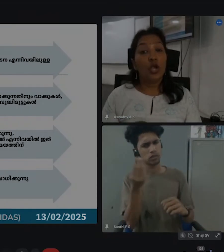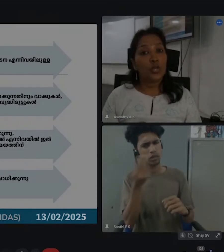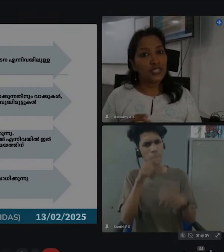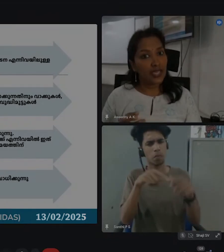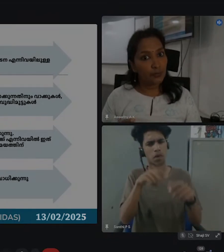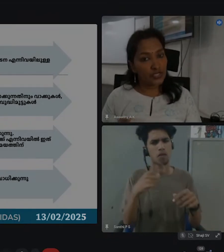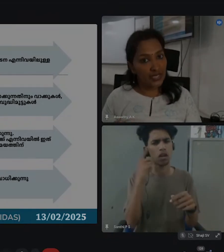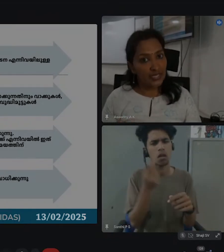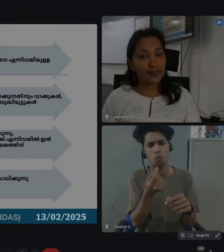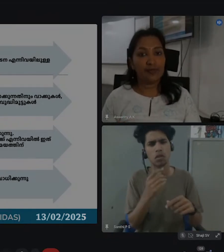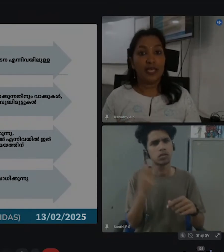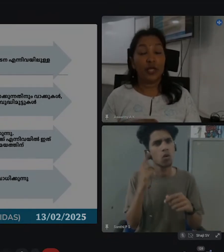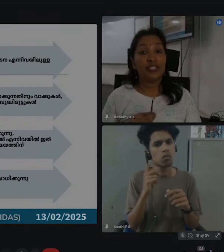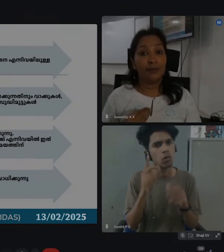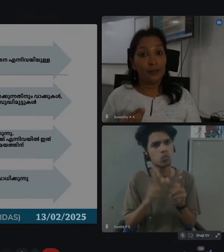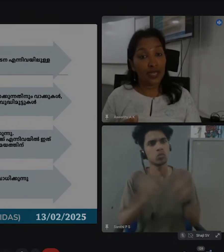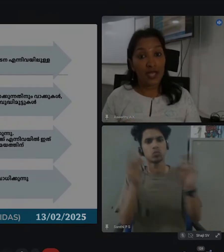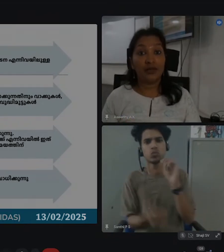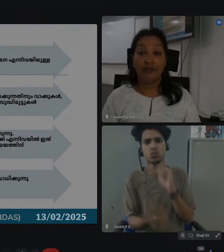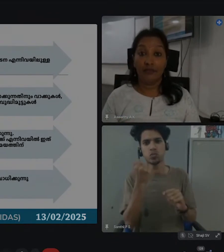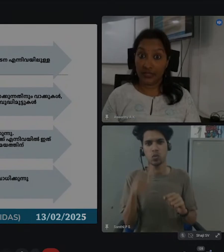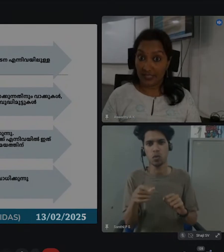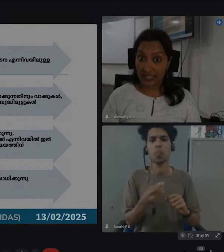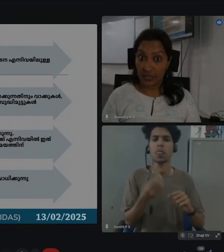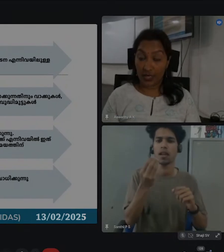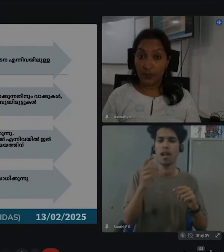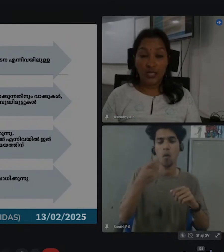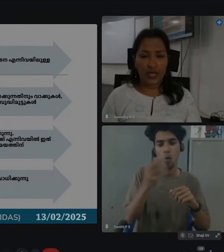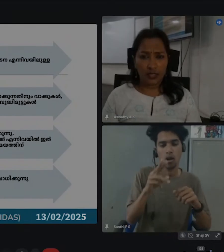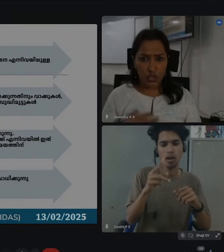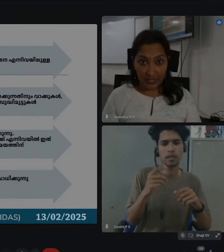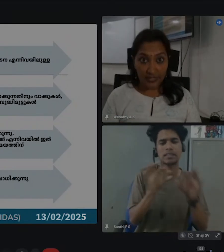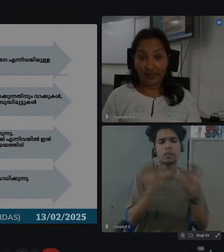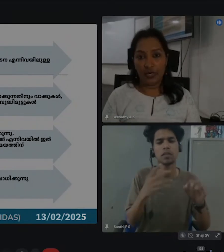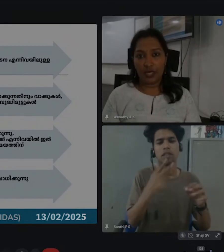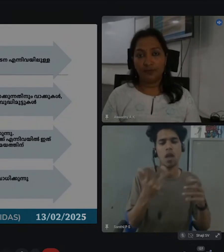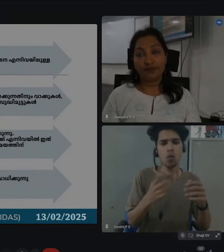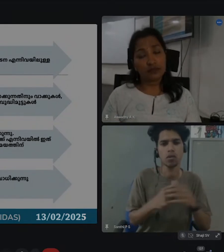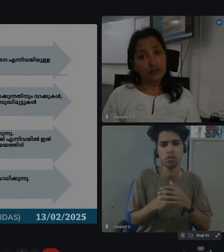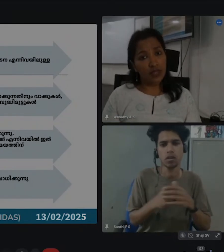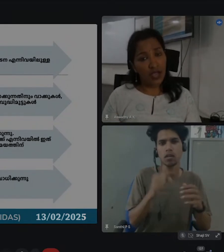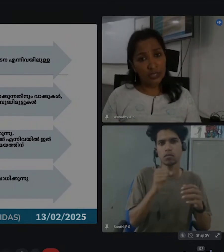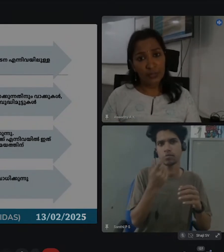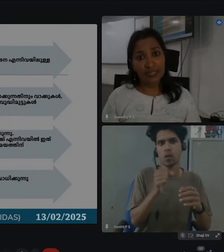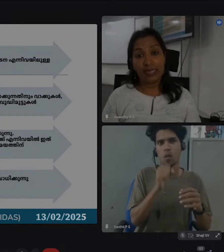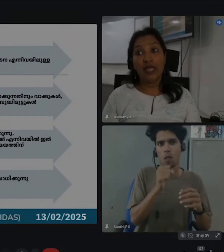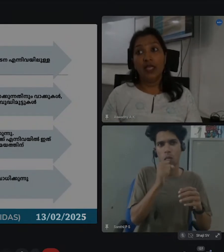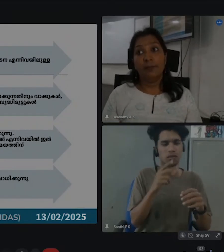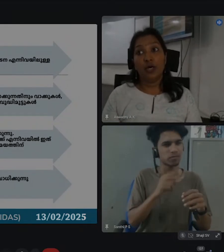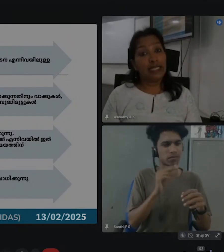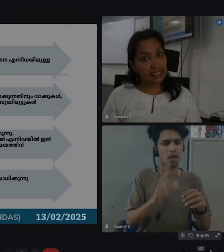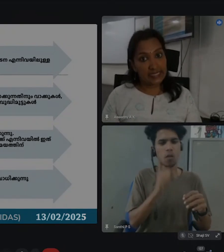ആൾക്കാരുണ്ടാകും. കുറച്ചധികം നേരം സംസാരിക്കുമ്പോൾ ശബ്ദമില്ലാതെ വരുന്ന അവസ്ഥയുണ്ടാകും. ചുമയ്ക്കുന്നവരുണ്ടാകും. അതുപോലെ